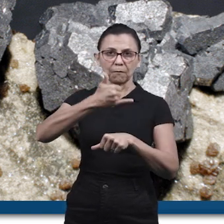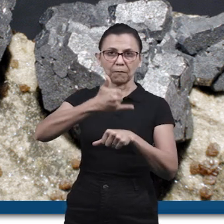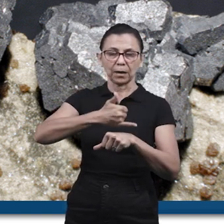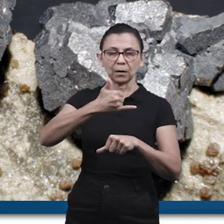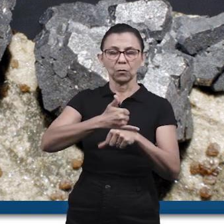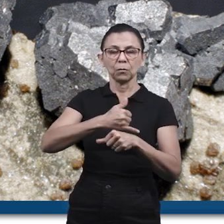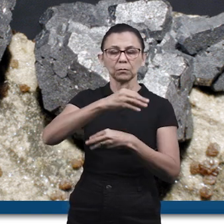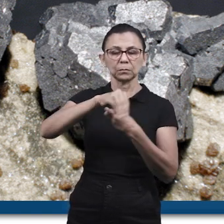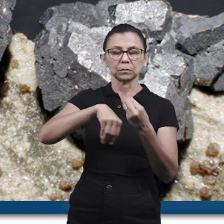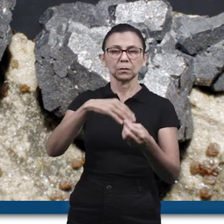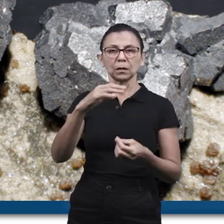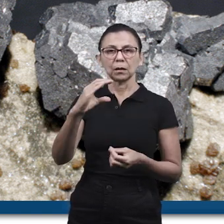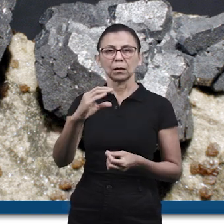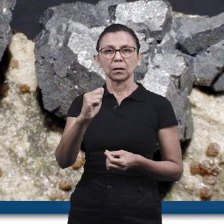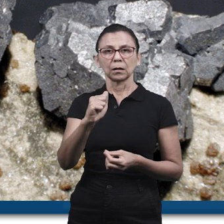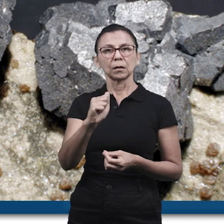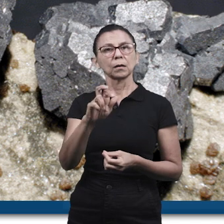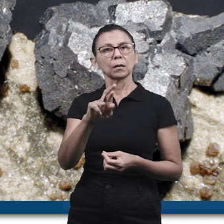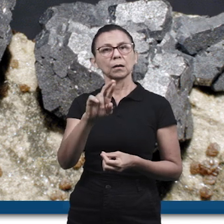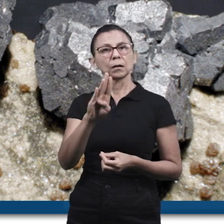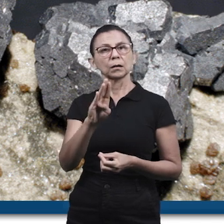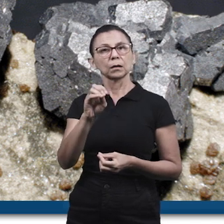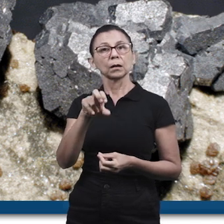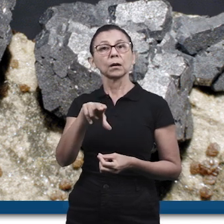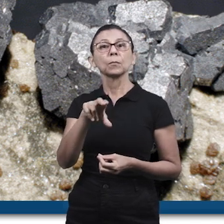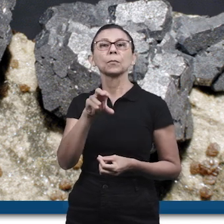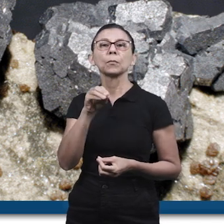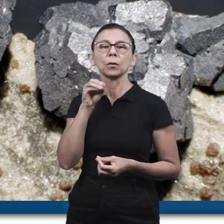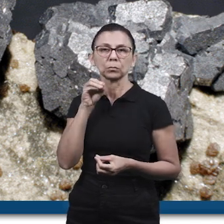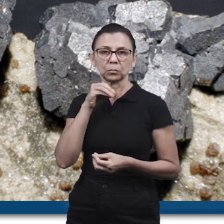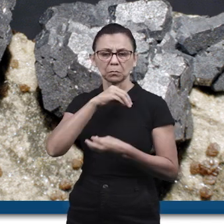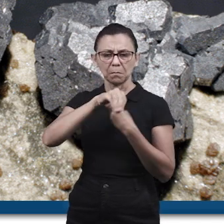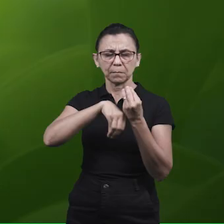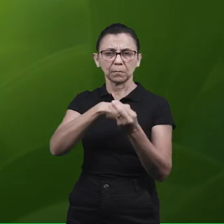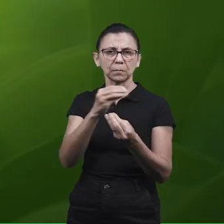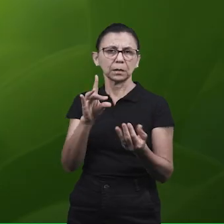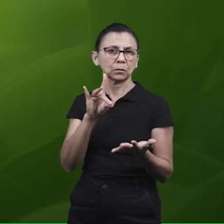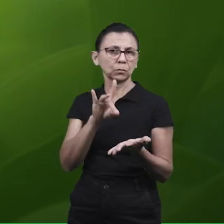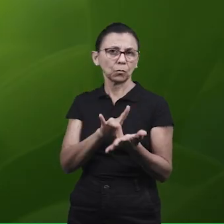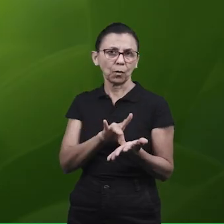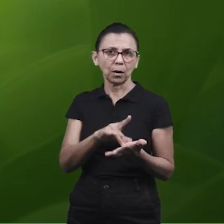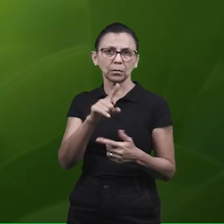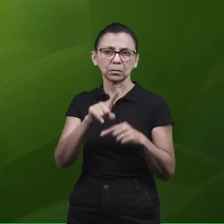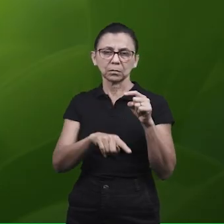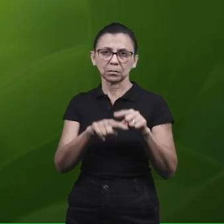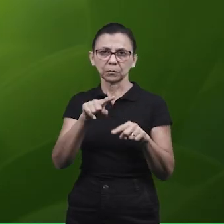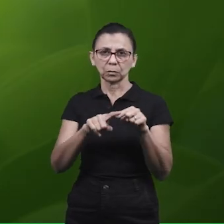L'acier utilisé plus actuellement, c'est une liaison